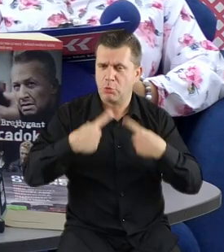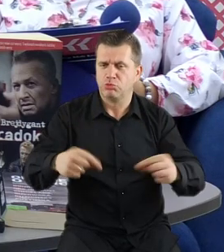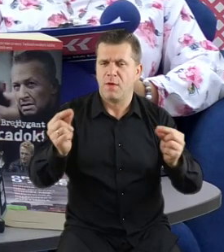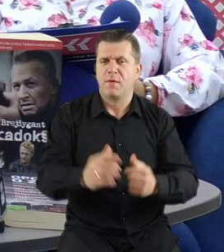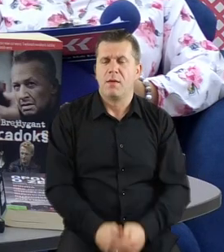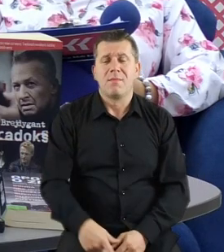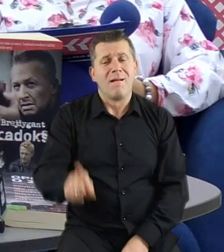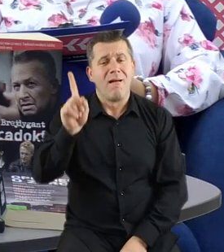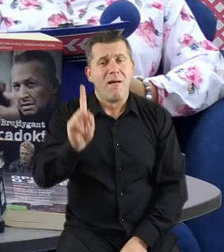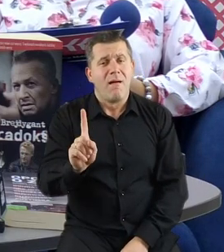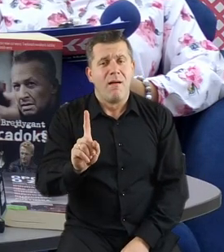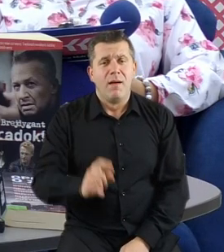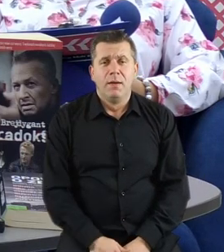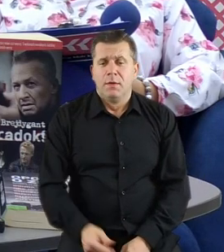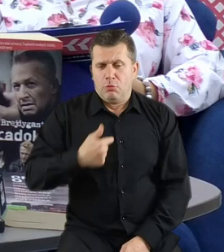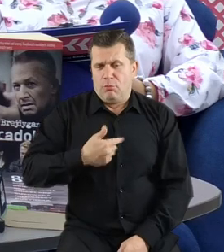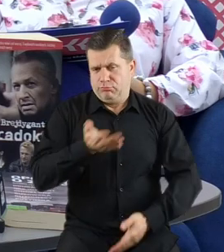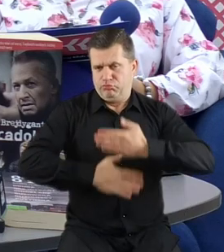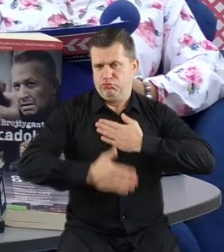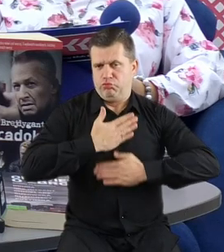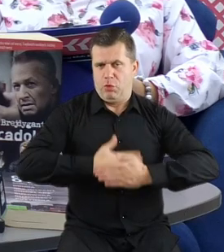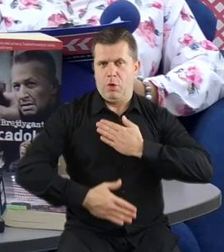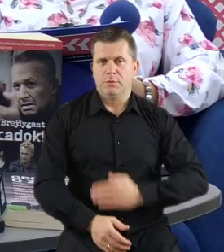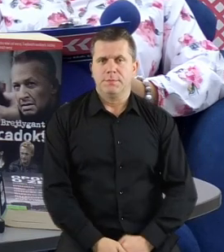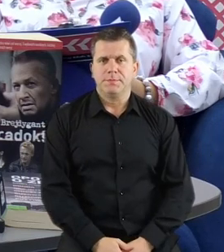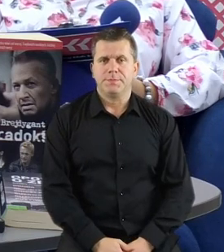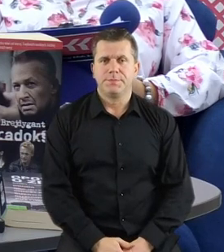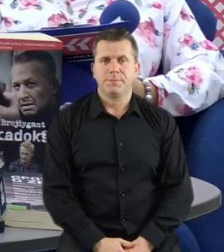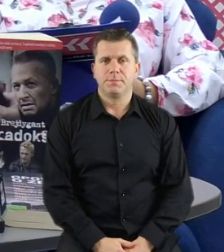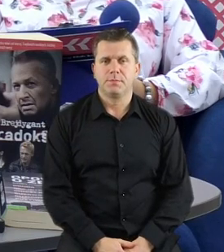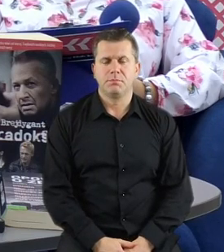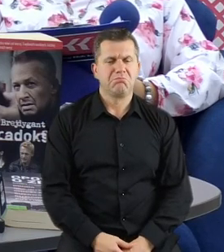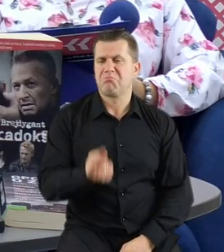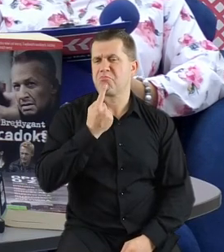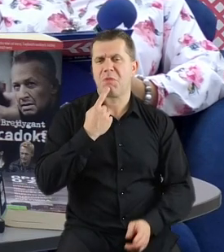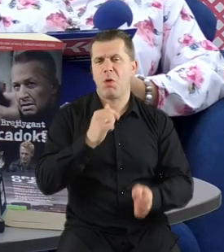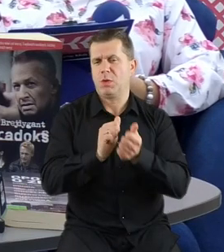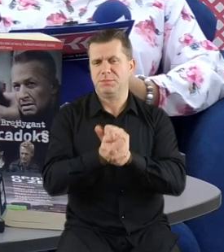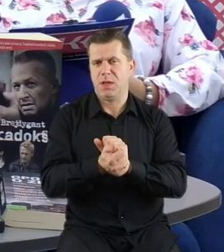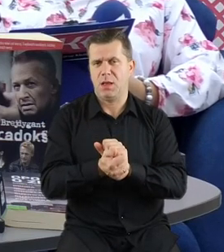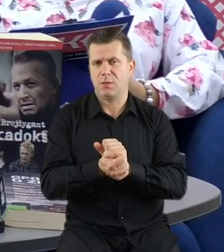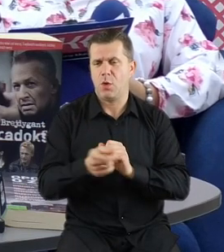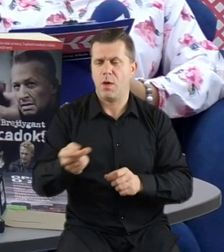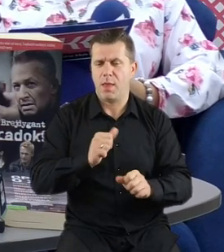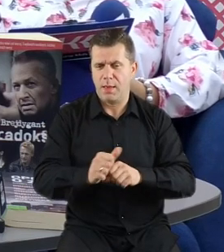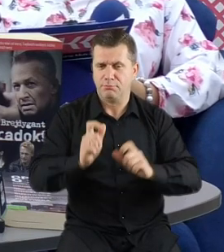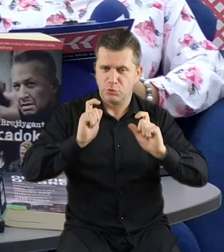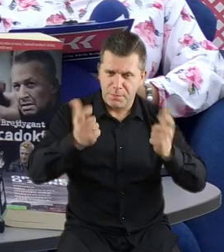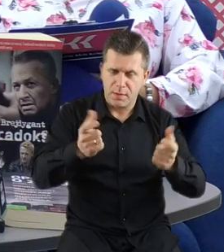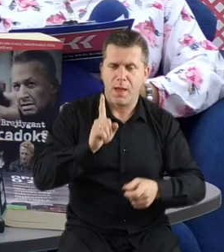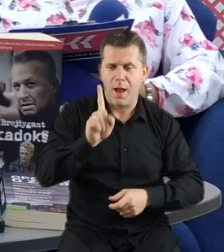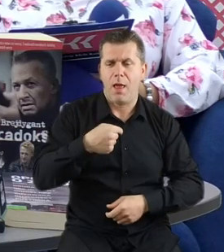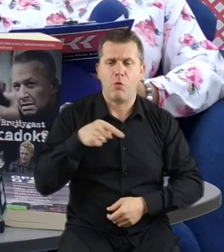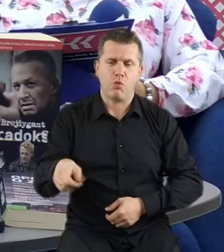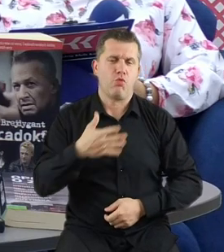ale mnie to cieszy. To znaczy, to niewiele zmienia, no bo one się wydarzają przypadkowo, ale